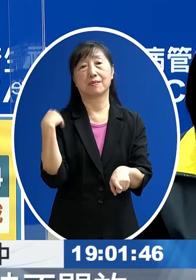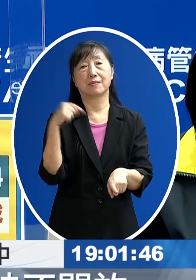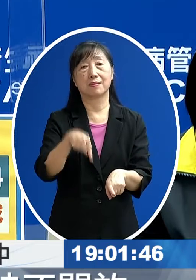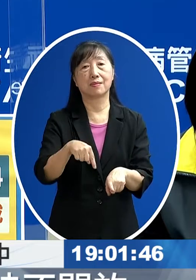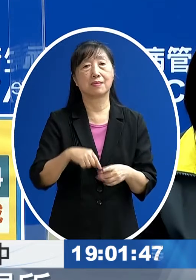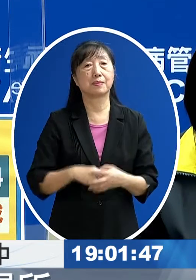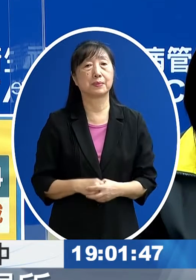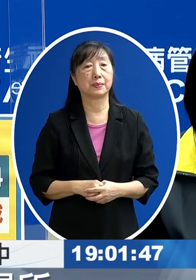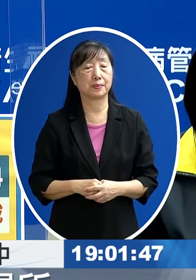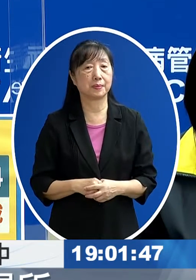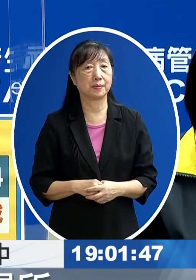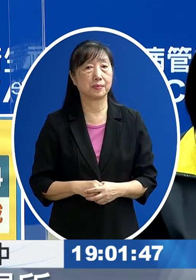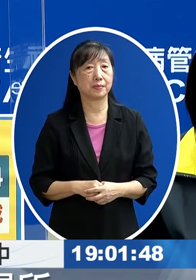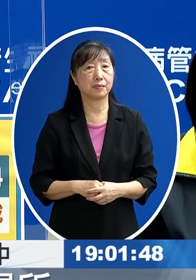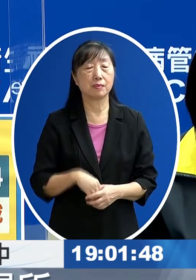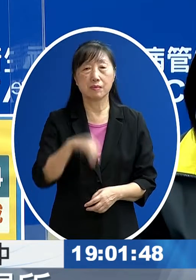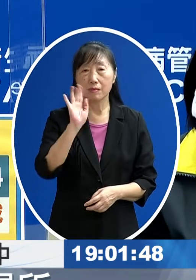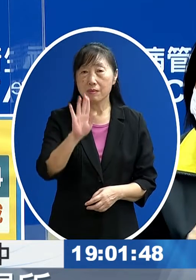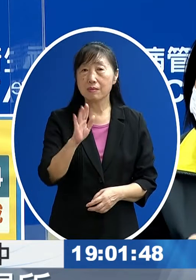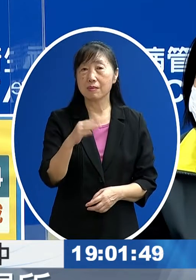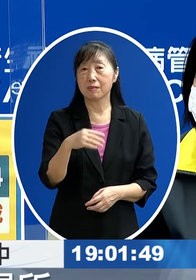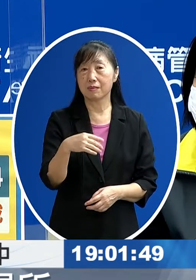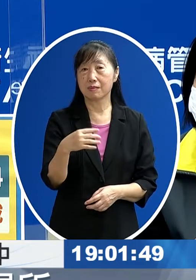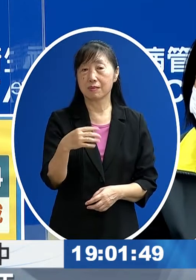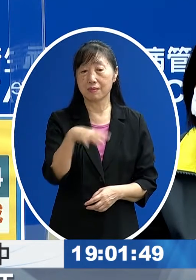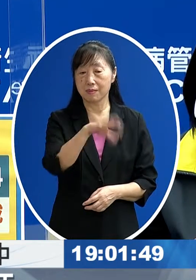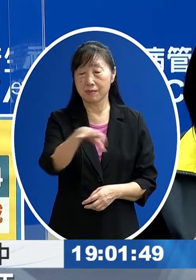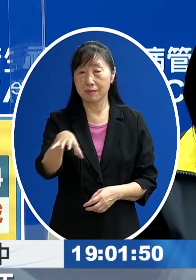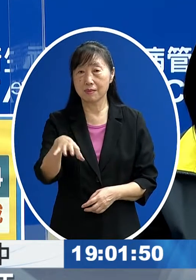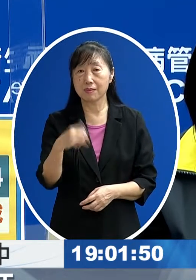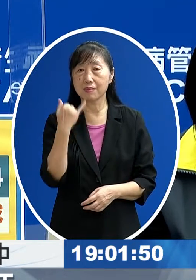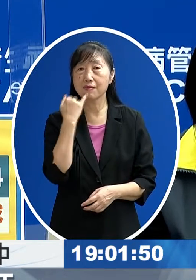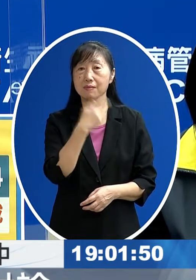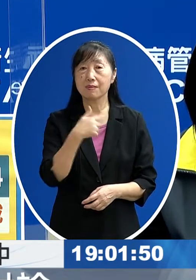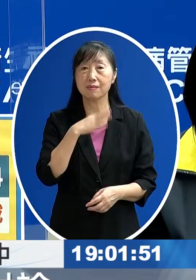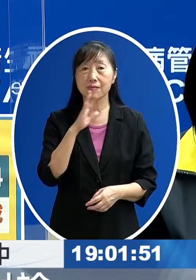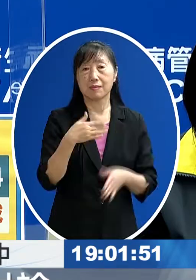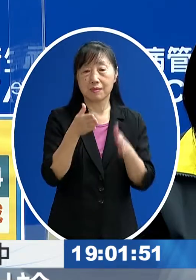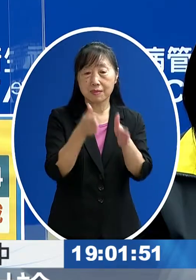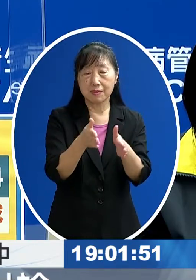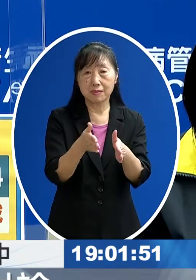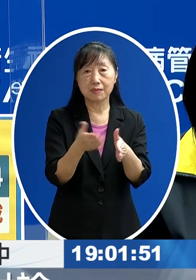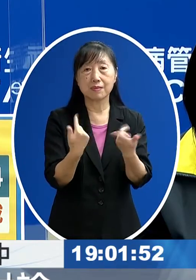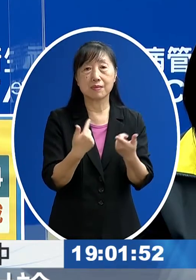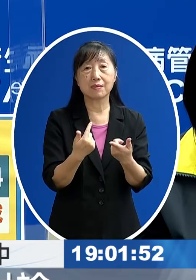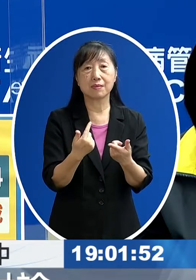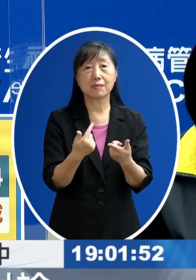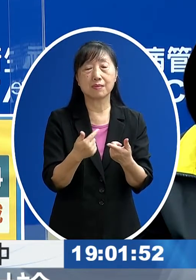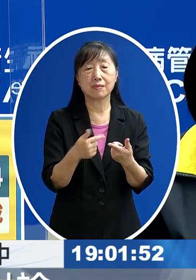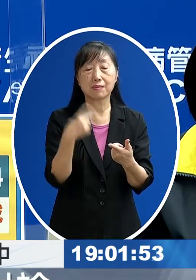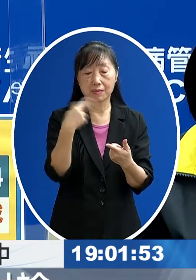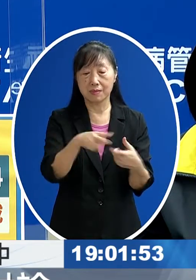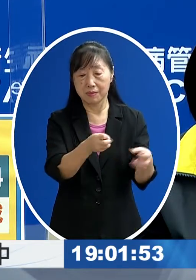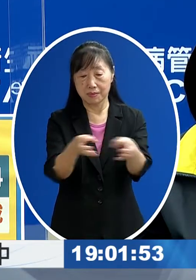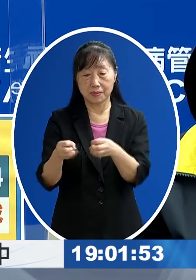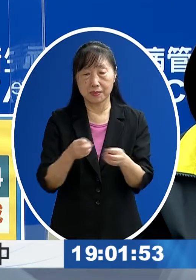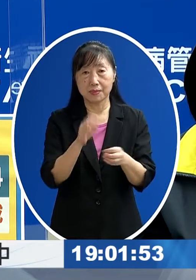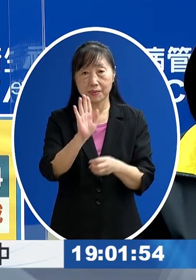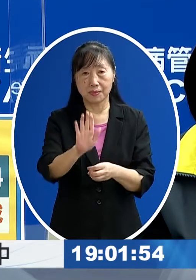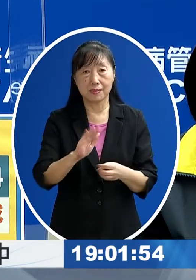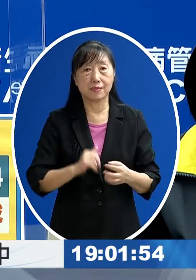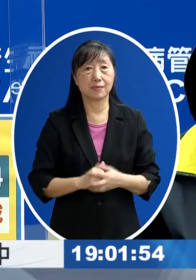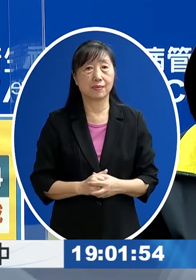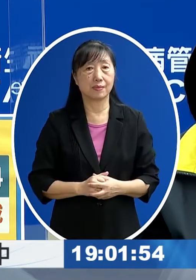放。那不过呢，有相关这些场所，我们可能在下礼拜会做整合性的一些讨论，